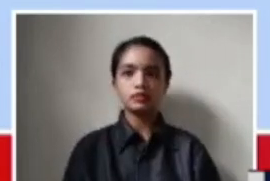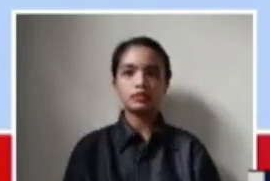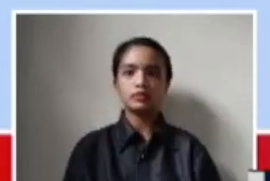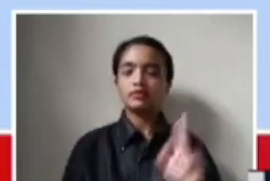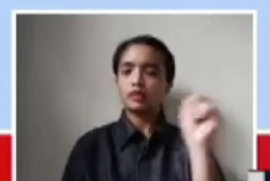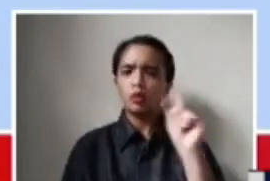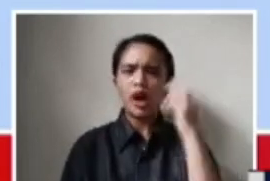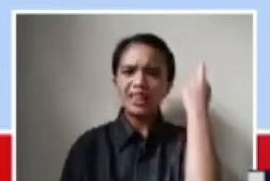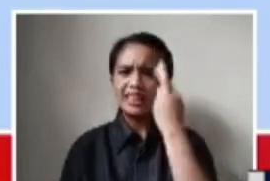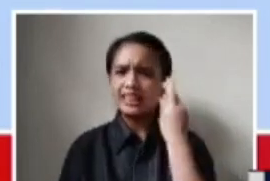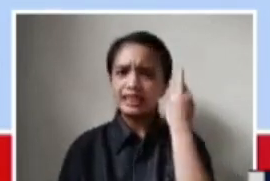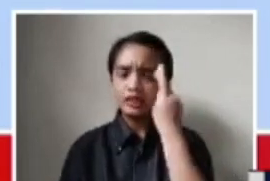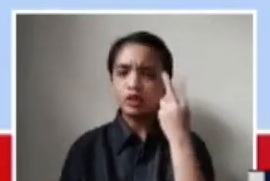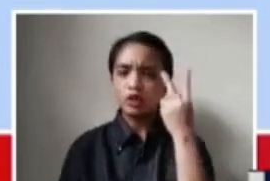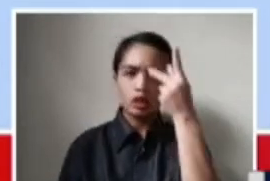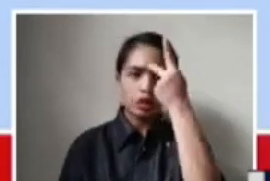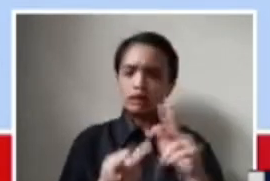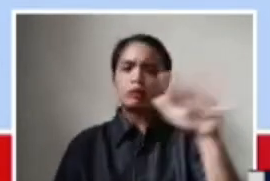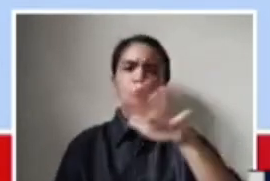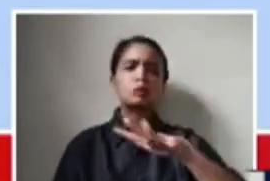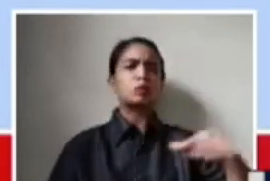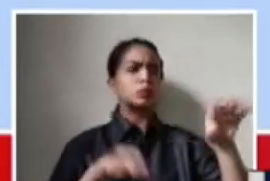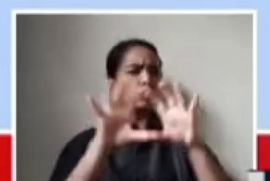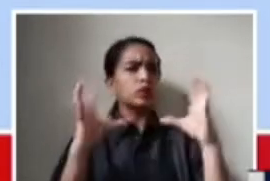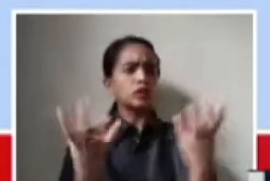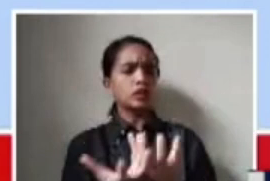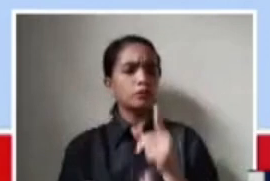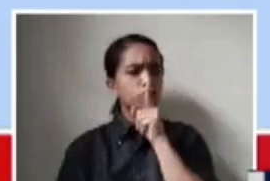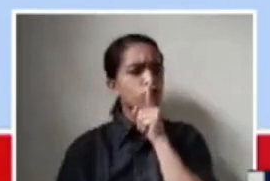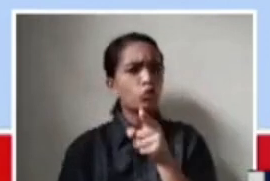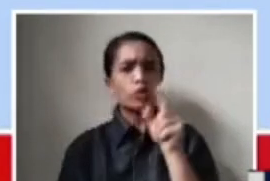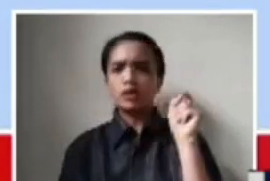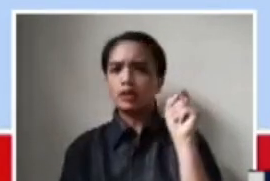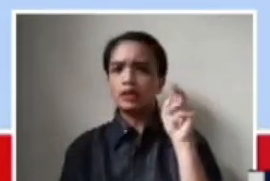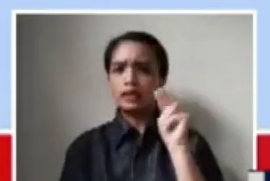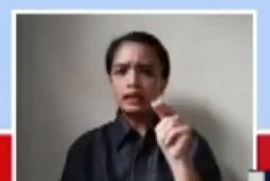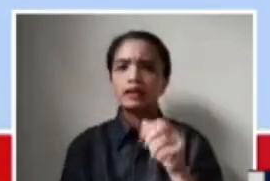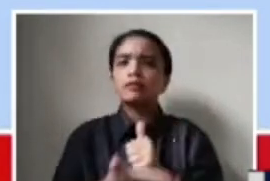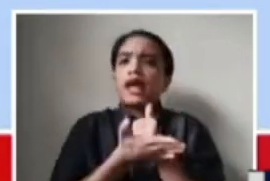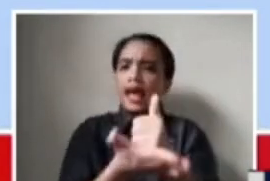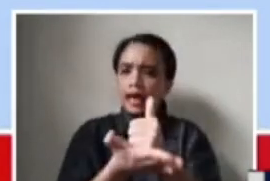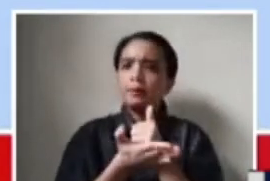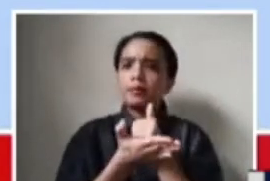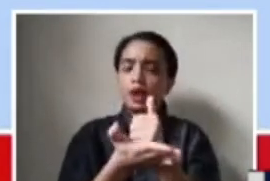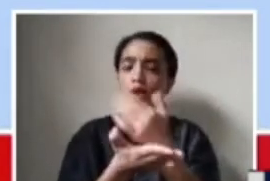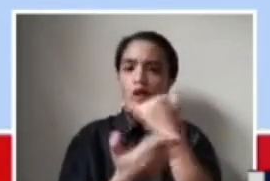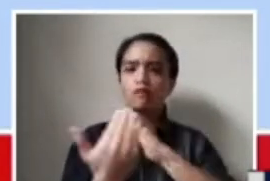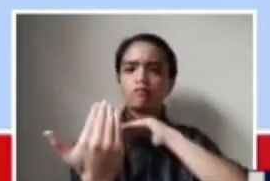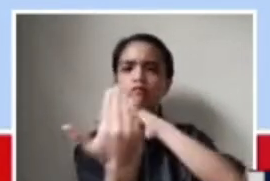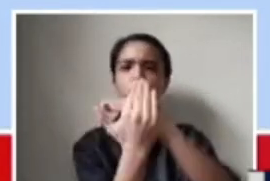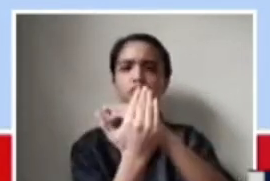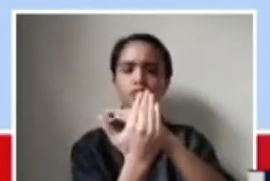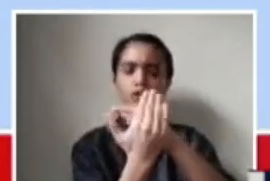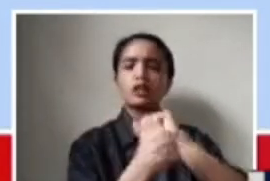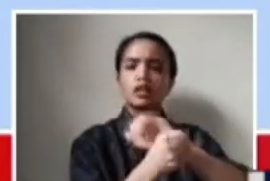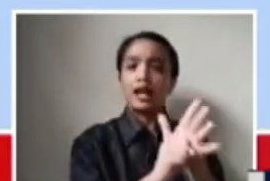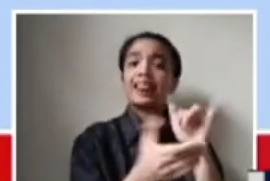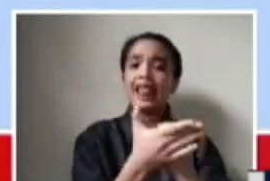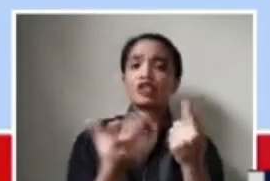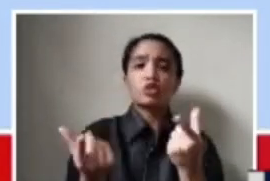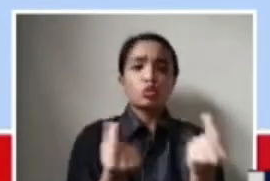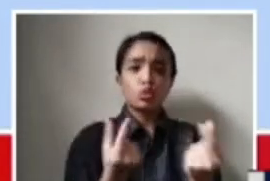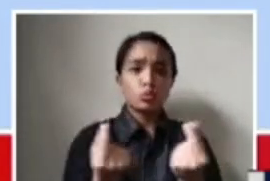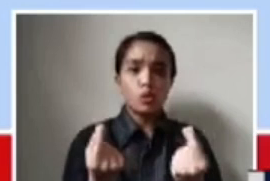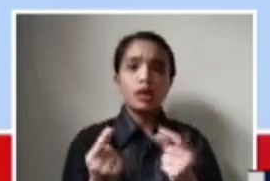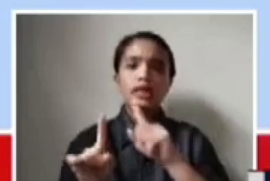Bulacan at sa Region 3. At dagdag pa dito, gumagawa din po tayo ng facilities sa Clark. May tatlo po tayong facilities